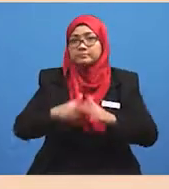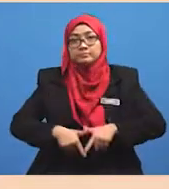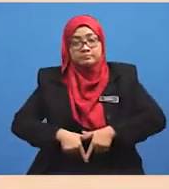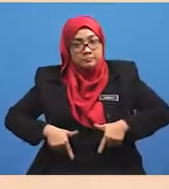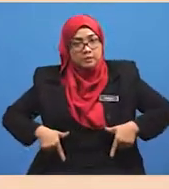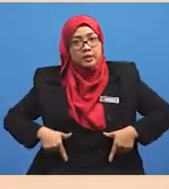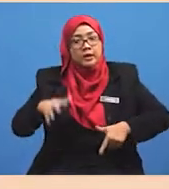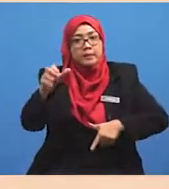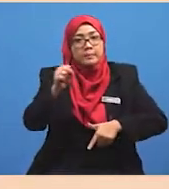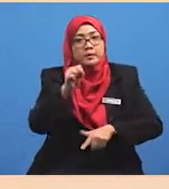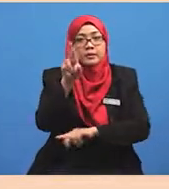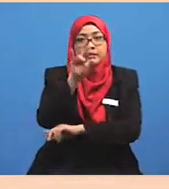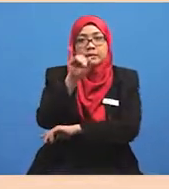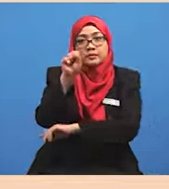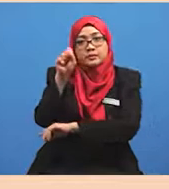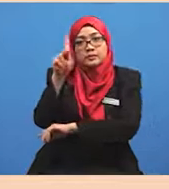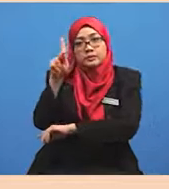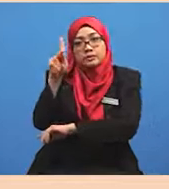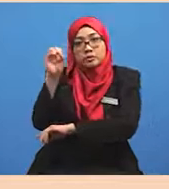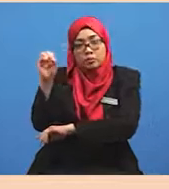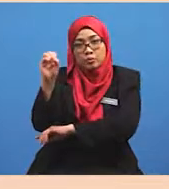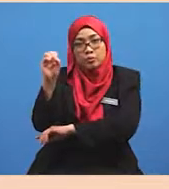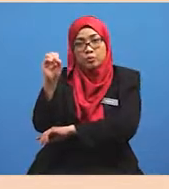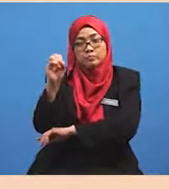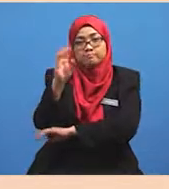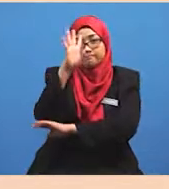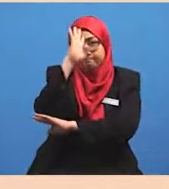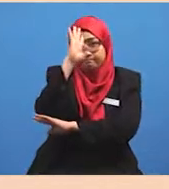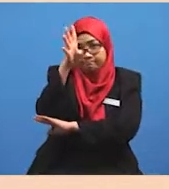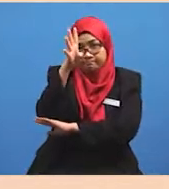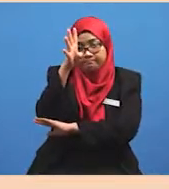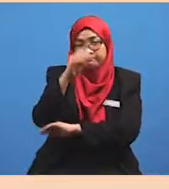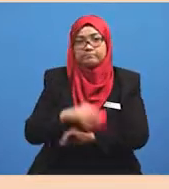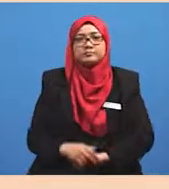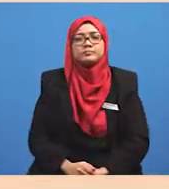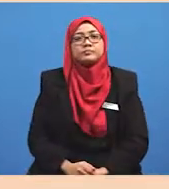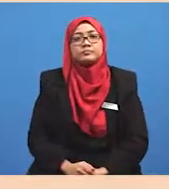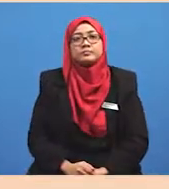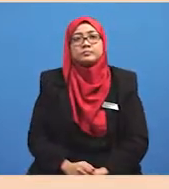mengambil risiko Hai keripik inovatif